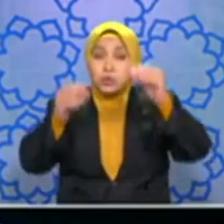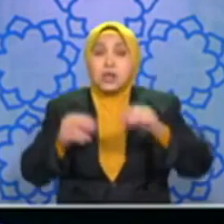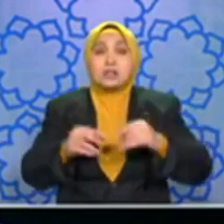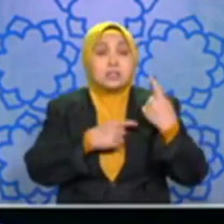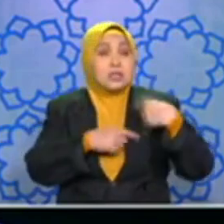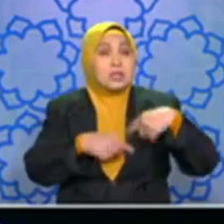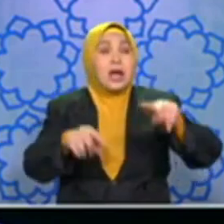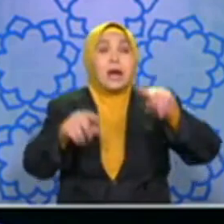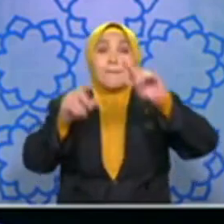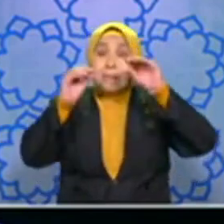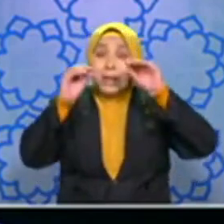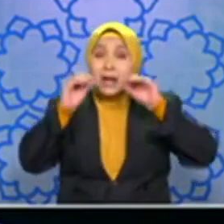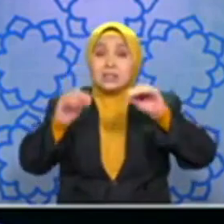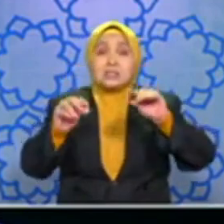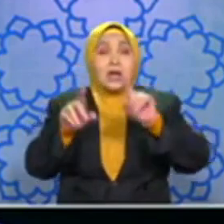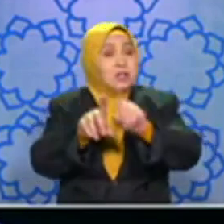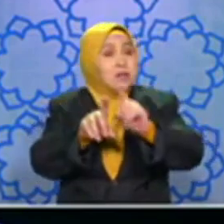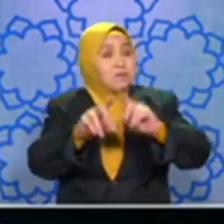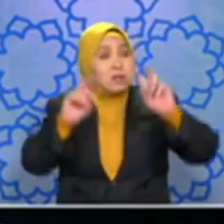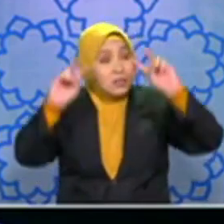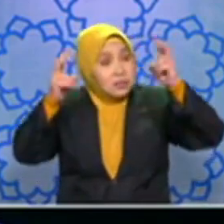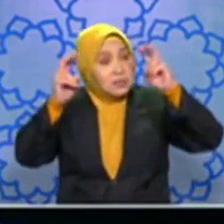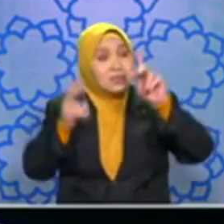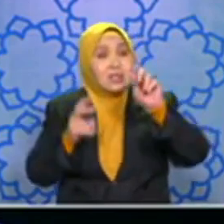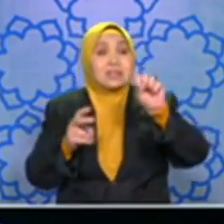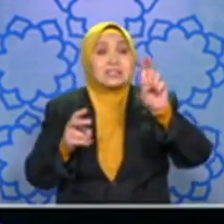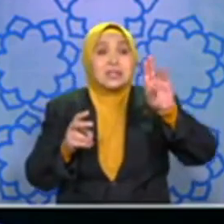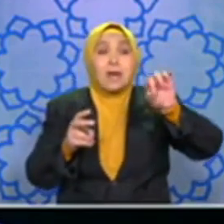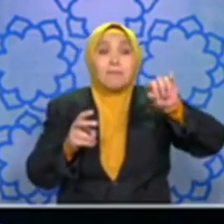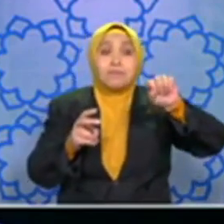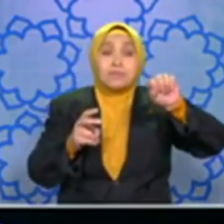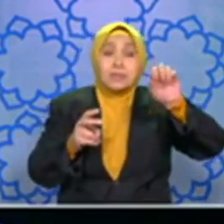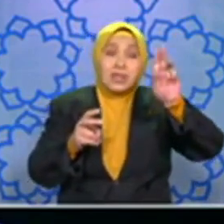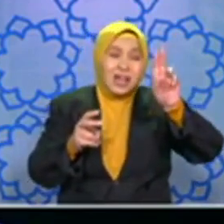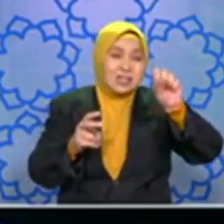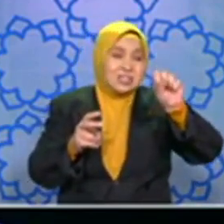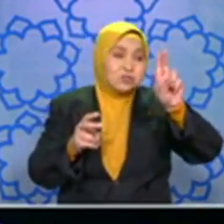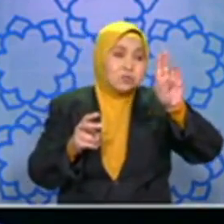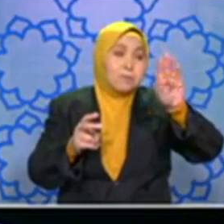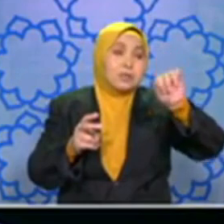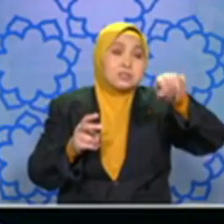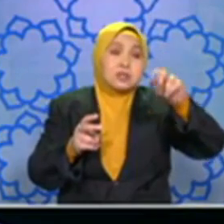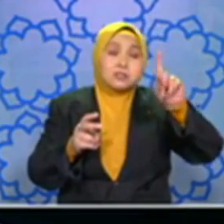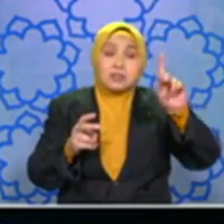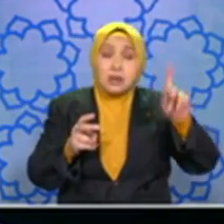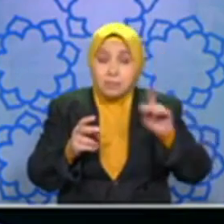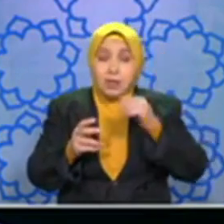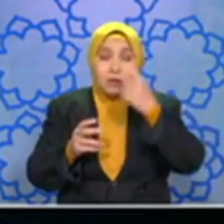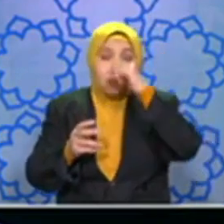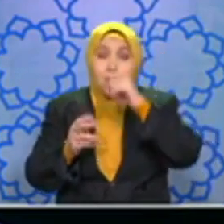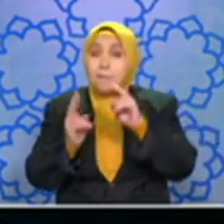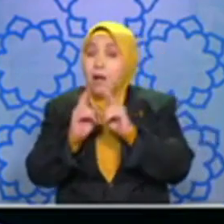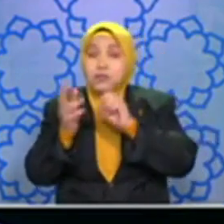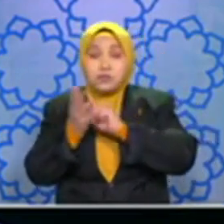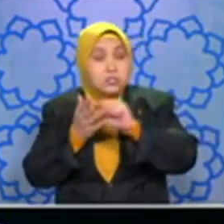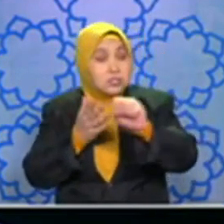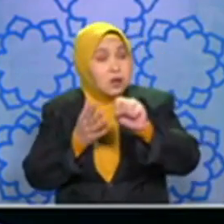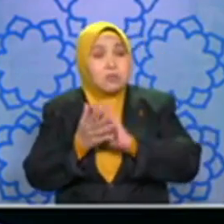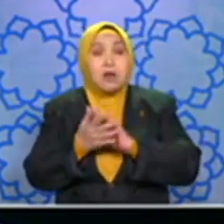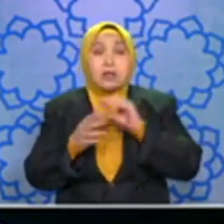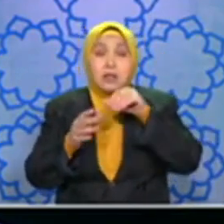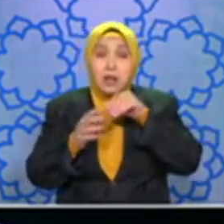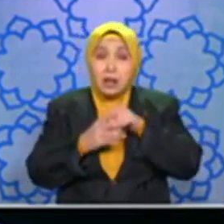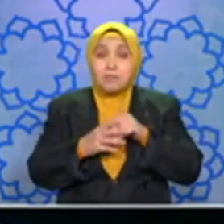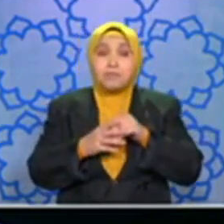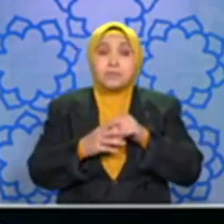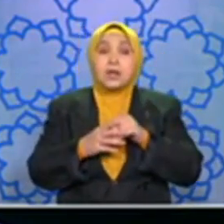pelbagai subjek yang ada, ini peluang untuk membina subhanallah effect. Ha, maksudnya effect subhanallah dalam pendidikan, biasa orang